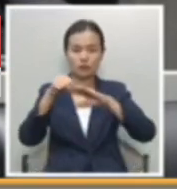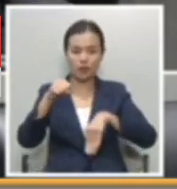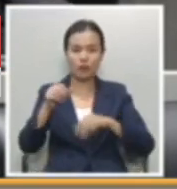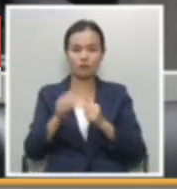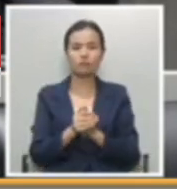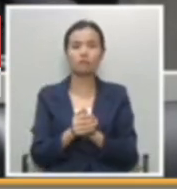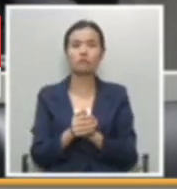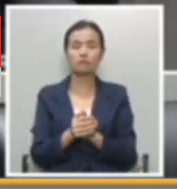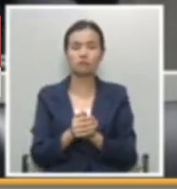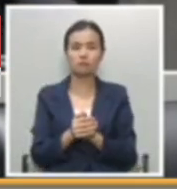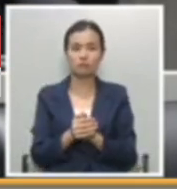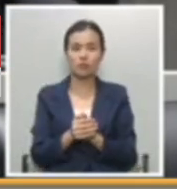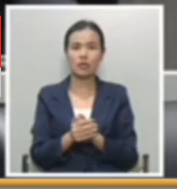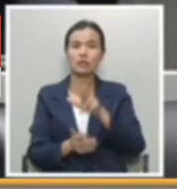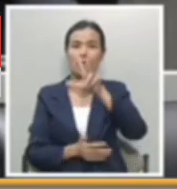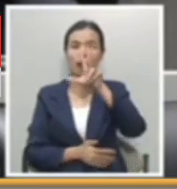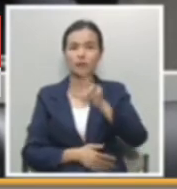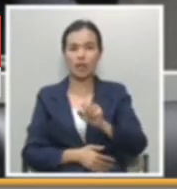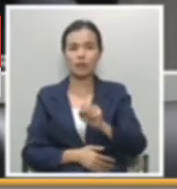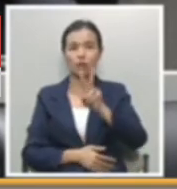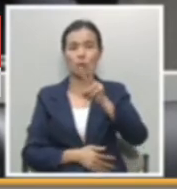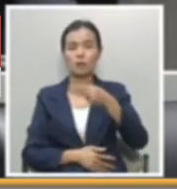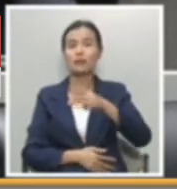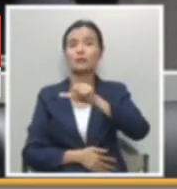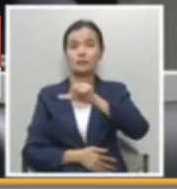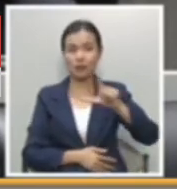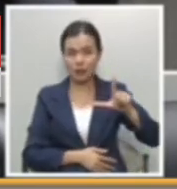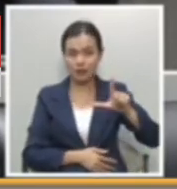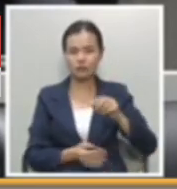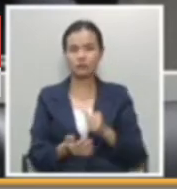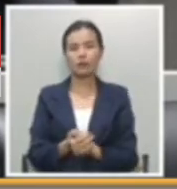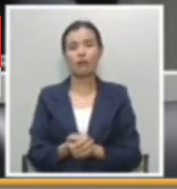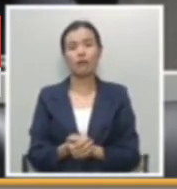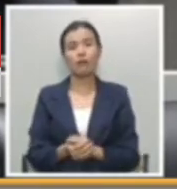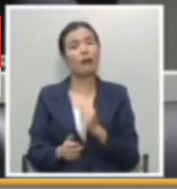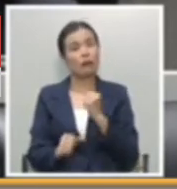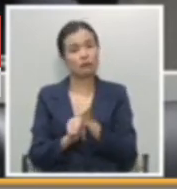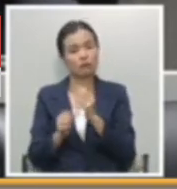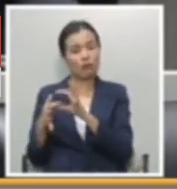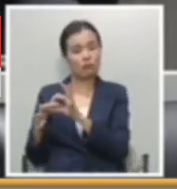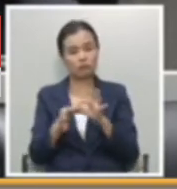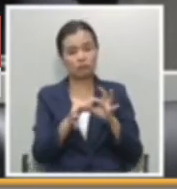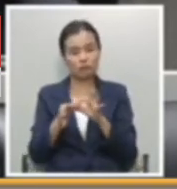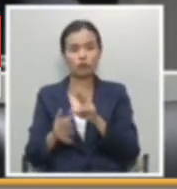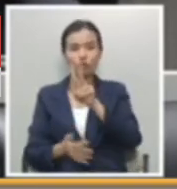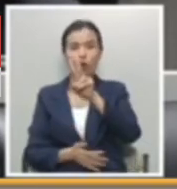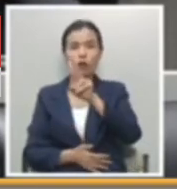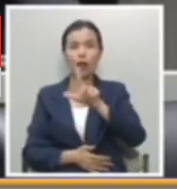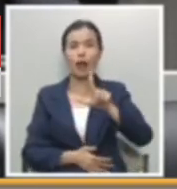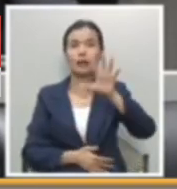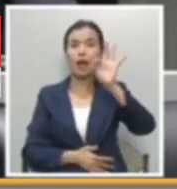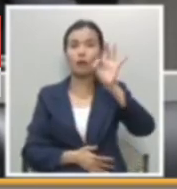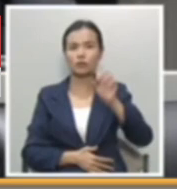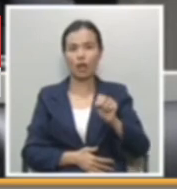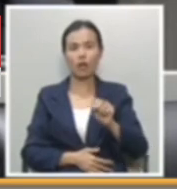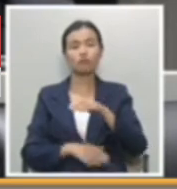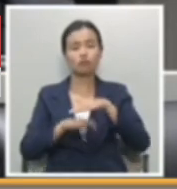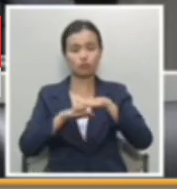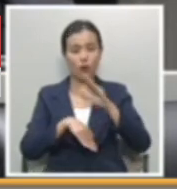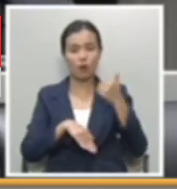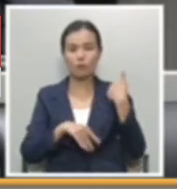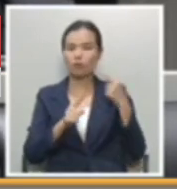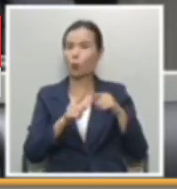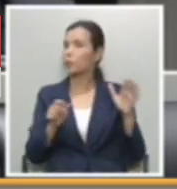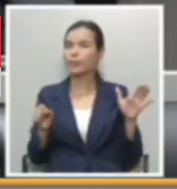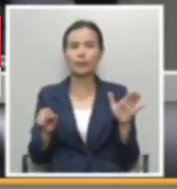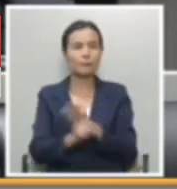ที่ 320,000 ล้านท่านทำผูกพันไว้ 2,900,000 กว่าเต็มเล